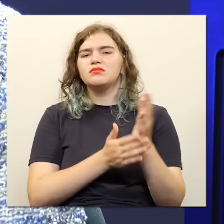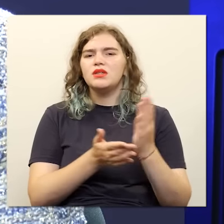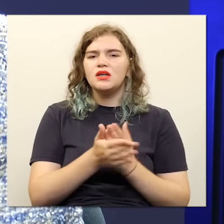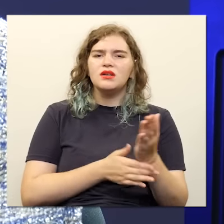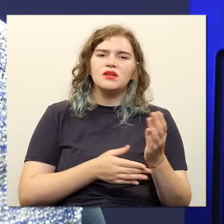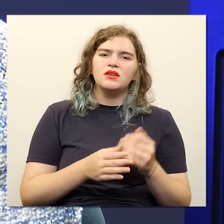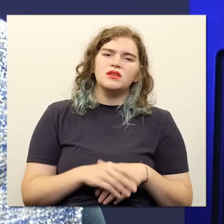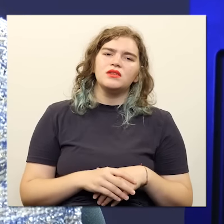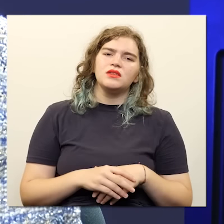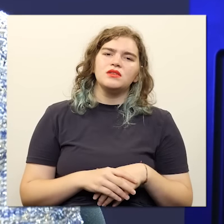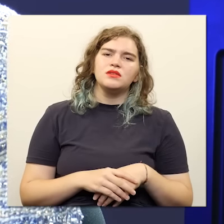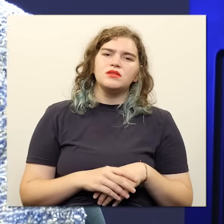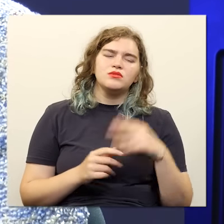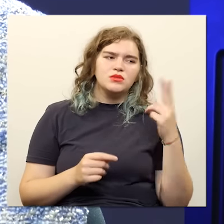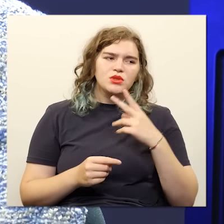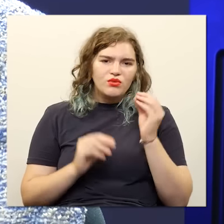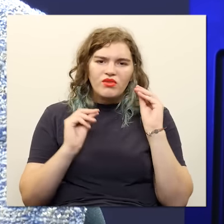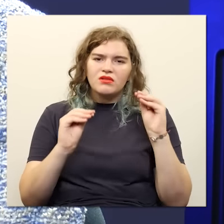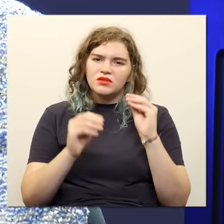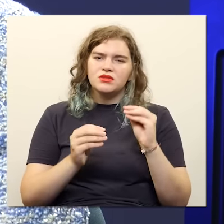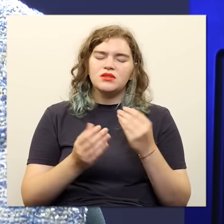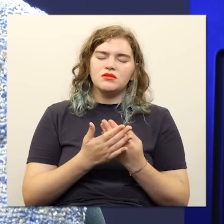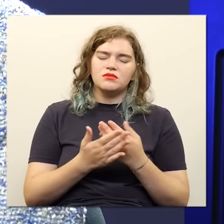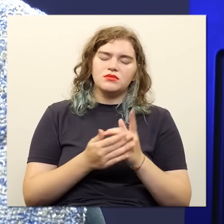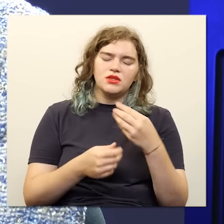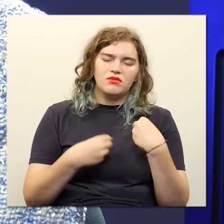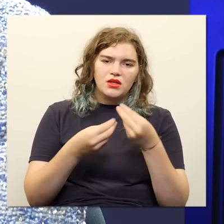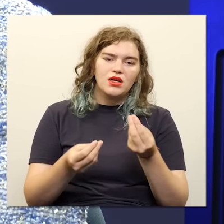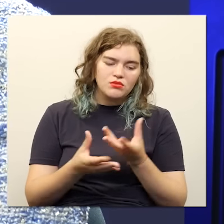Numai să primesc. Dumnezeu v-a învățat. V-a învățat. Da. Dumnezeu